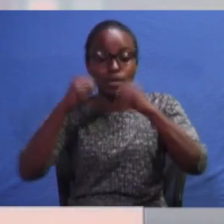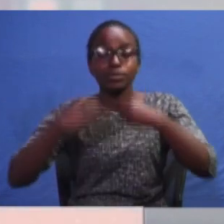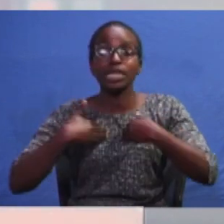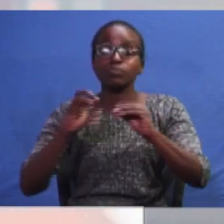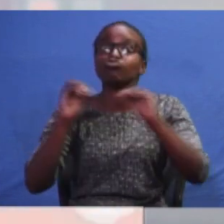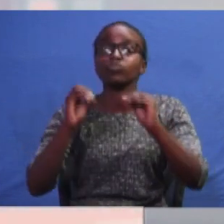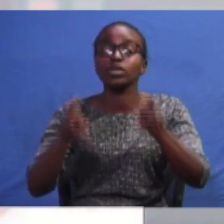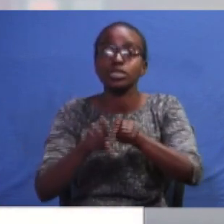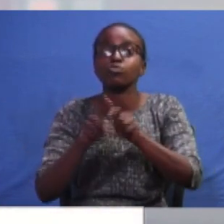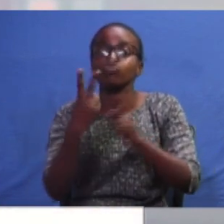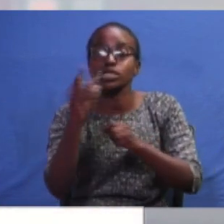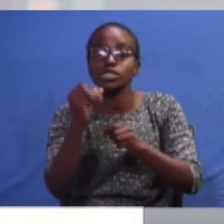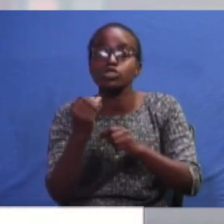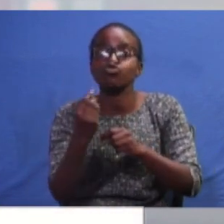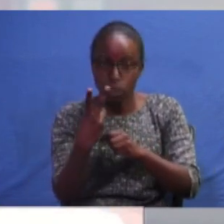ya mwaka wa